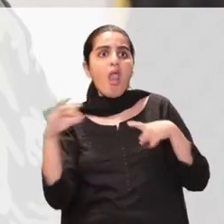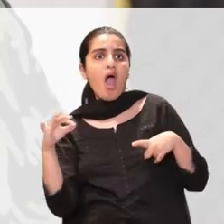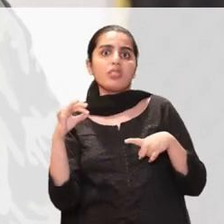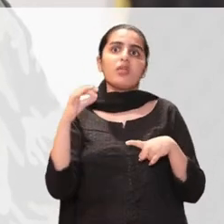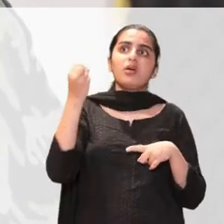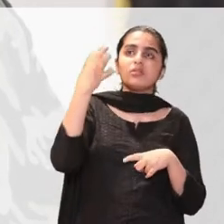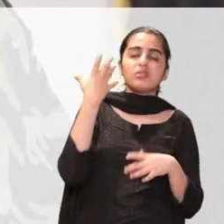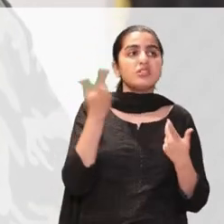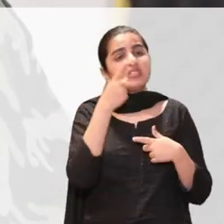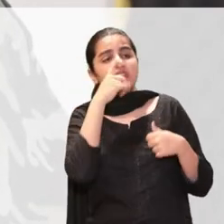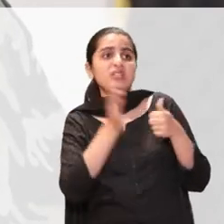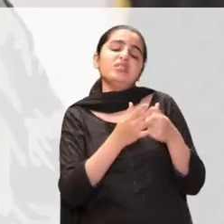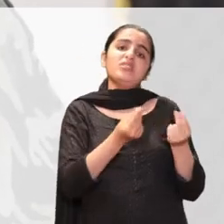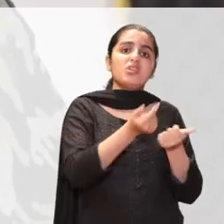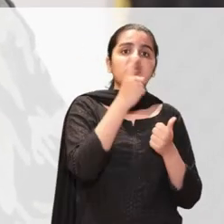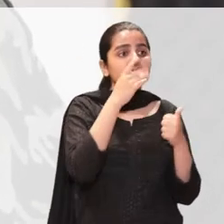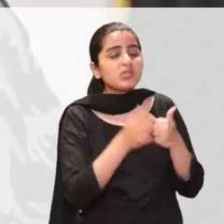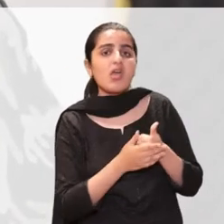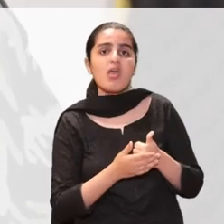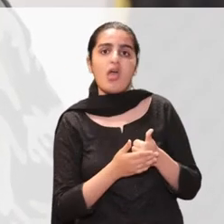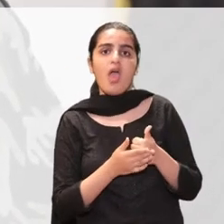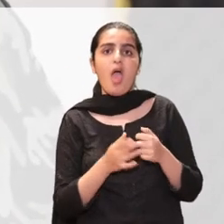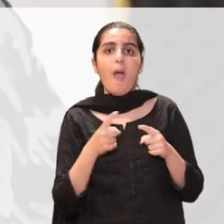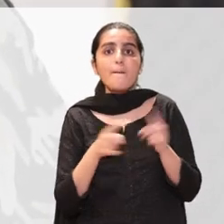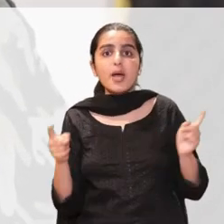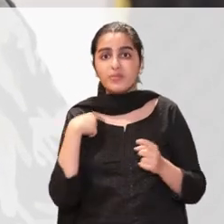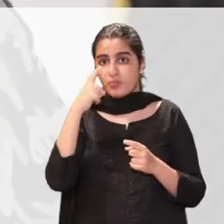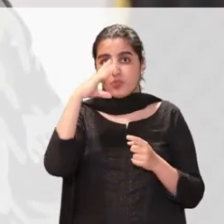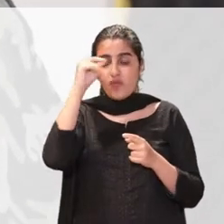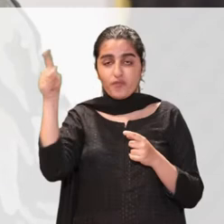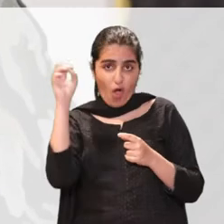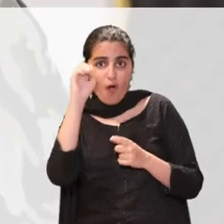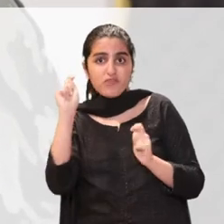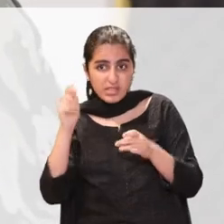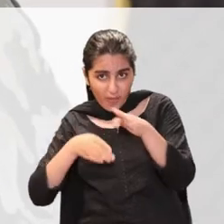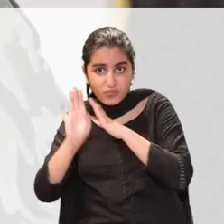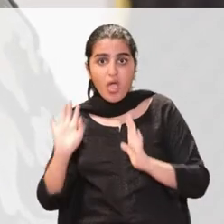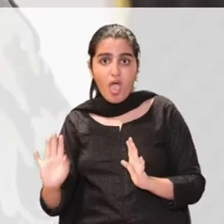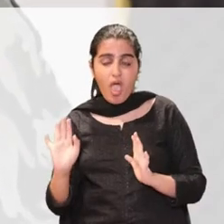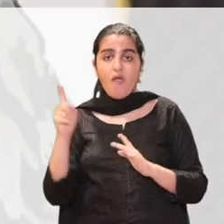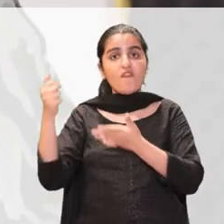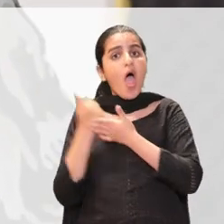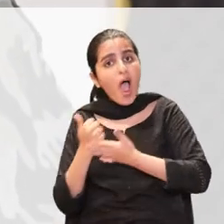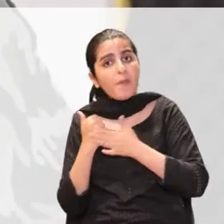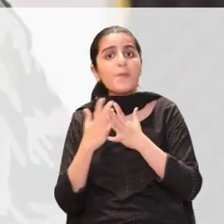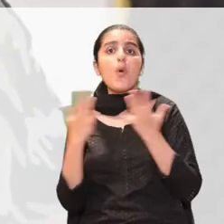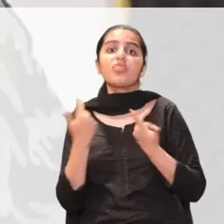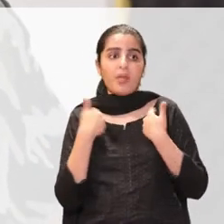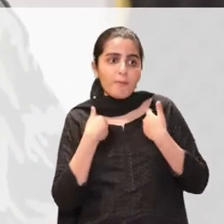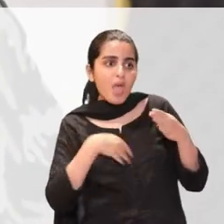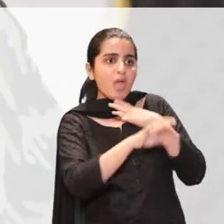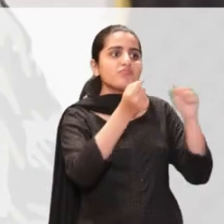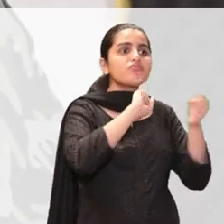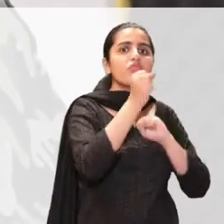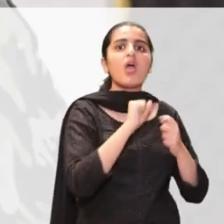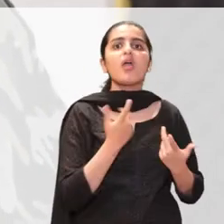गिव मी सम ऑपरचुनिटी के ठीक है बट यू वांट यू कैन बी कि हम मेडल का आसानी से ताल्लुक रखती हूं आप यह लार नहीं